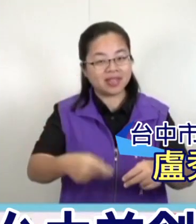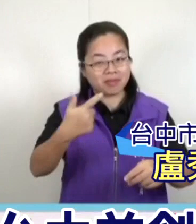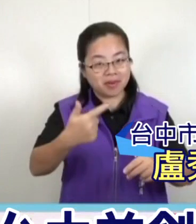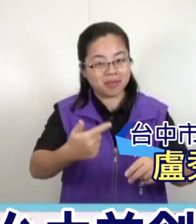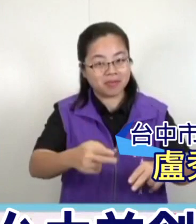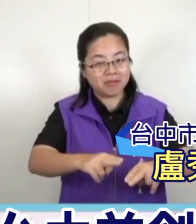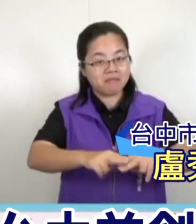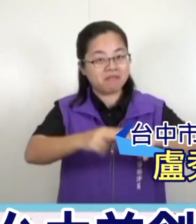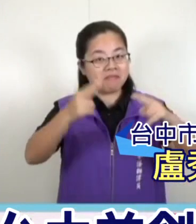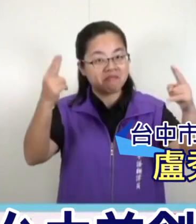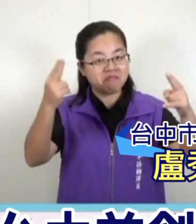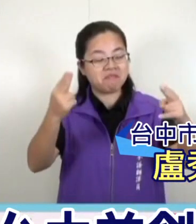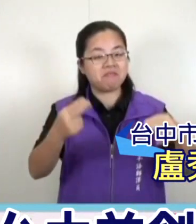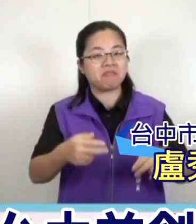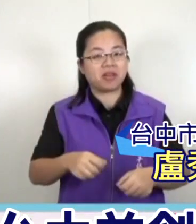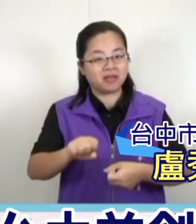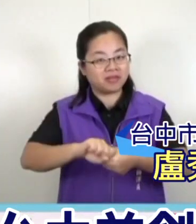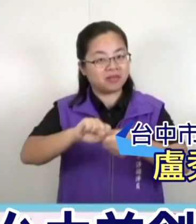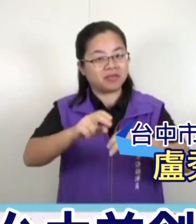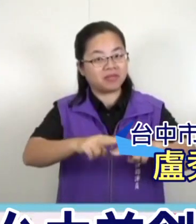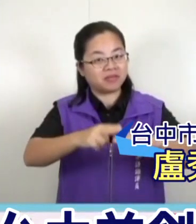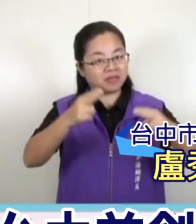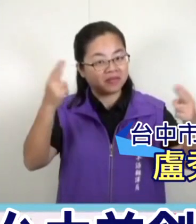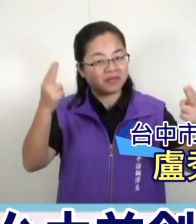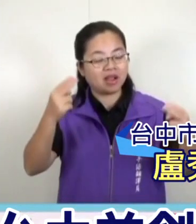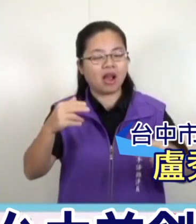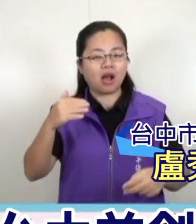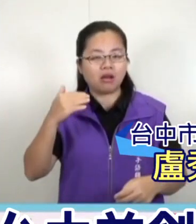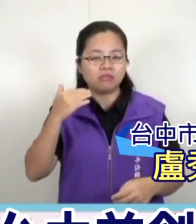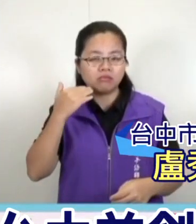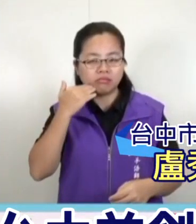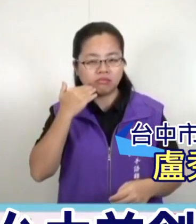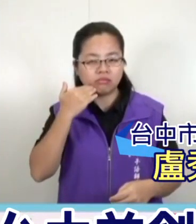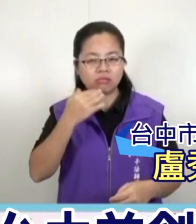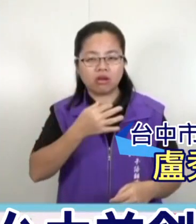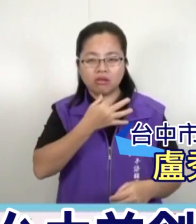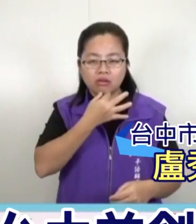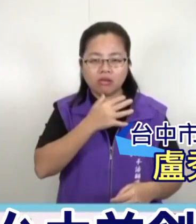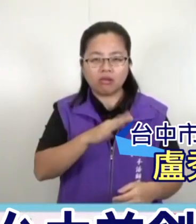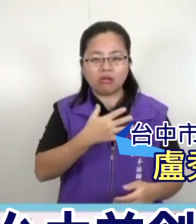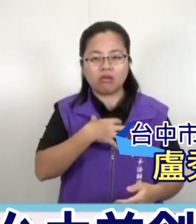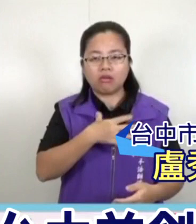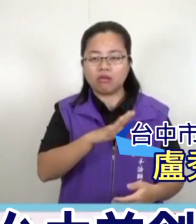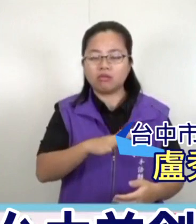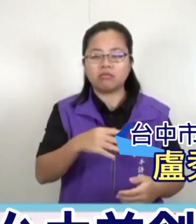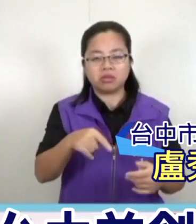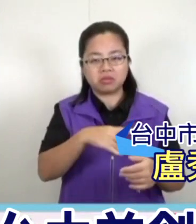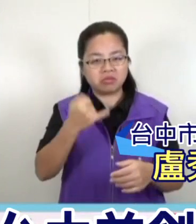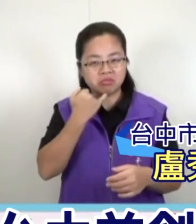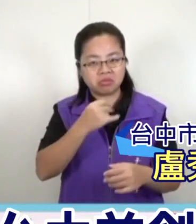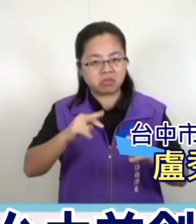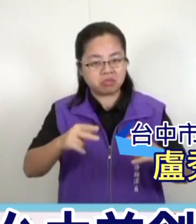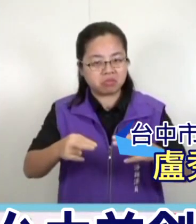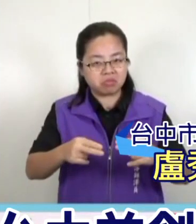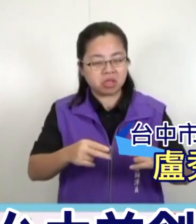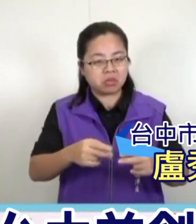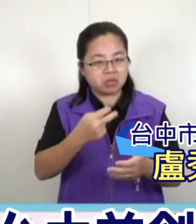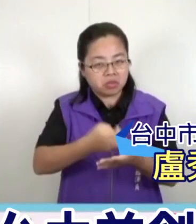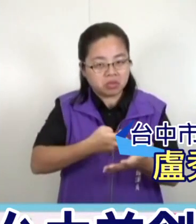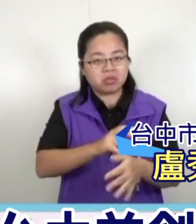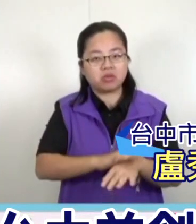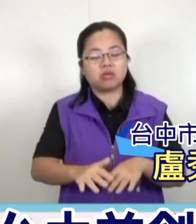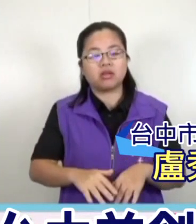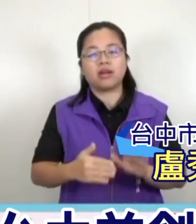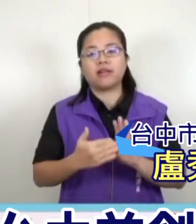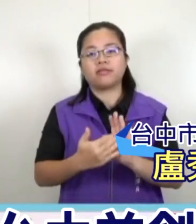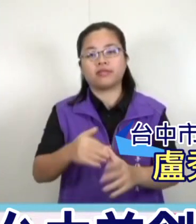放。如果我们没有把握的话，那就只能维持现状，甚至更紧缩。第二个呢，我们要特别强调，防疫工